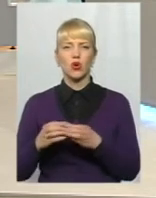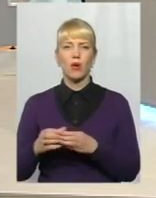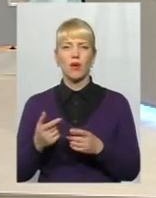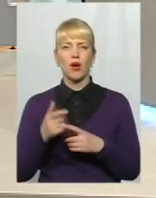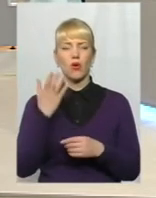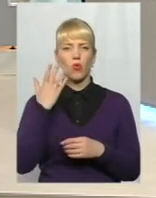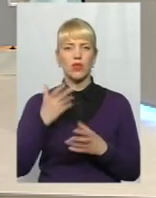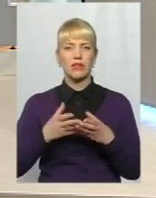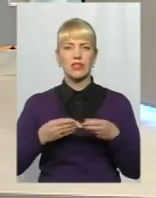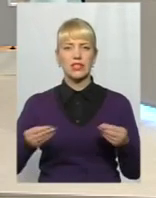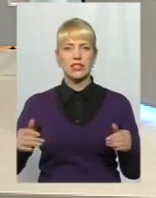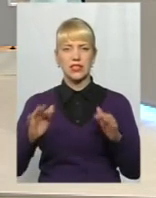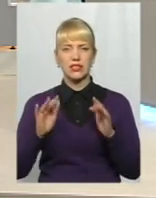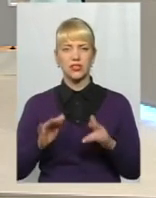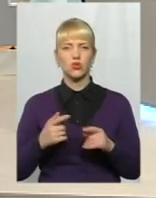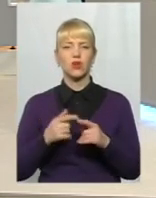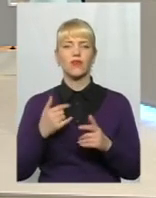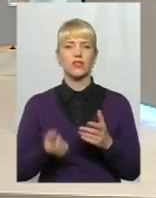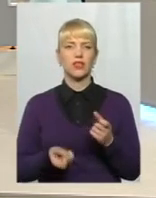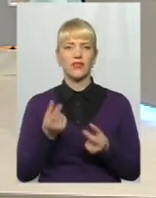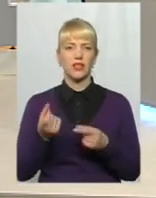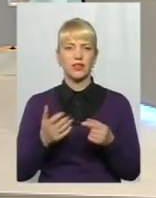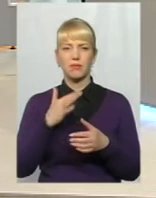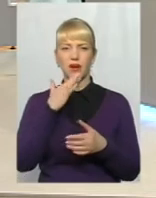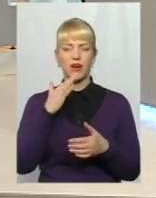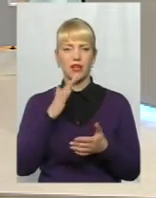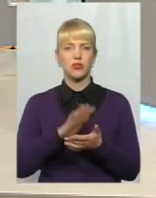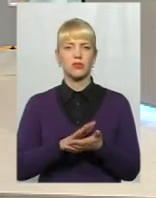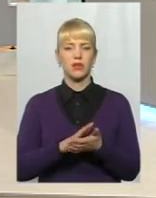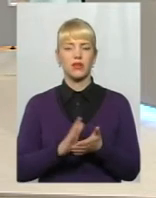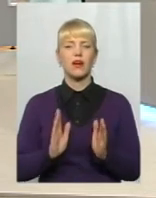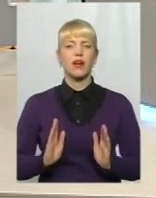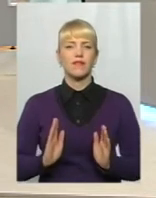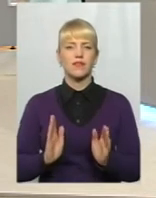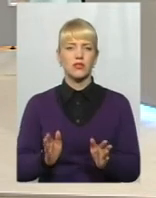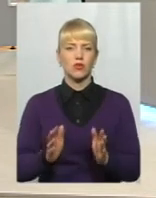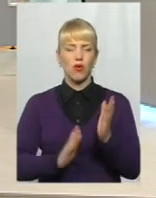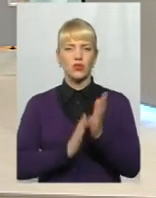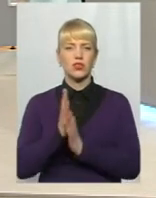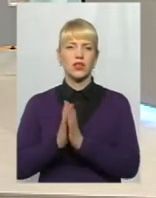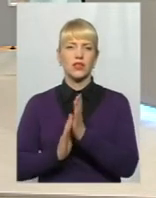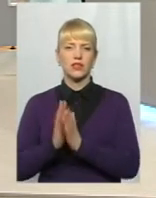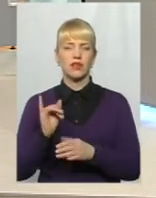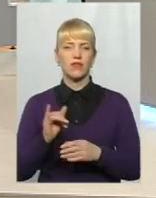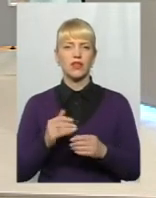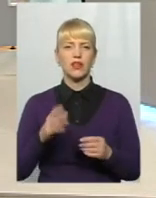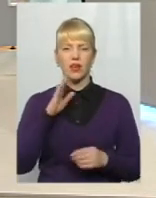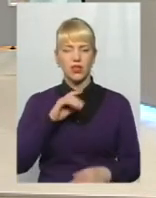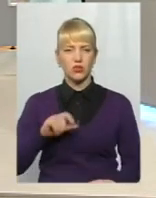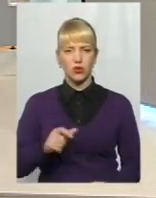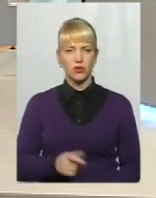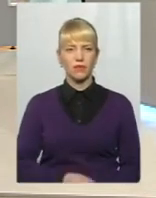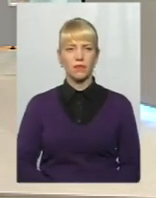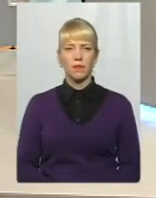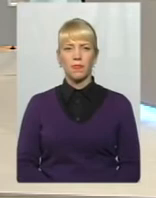сніг зійшов, і ми бачимо стільки сміття вздовж лісових смуг, річок. А як це вирішується в області?